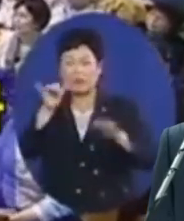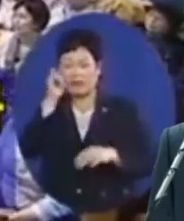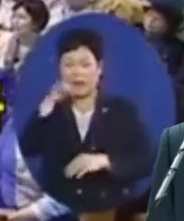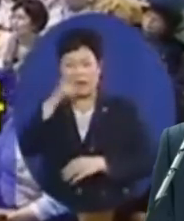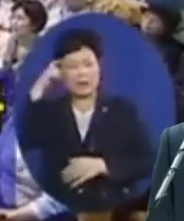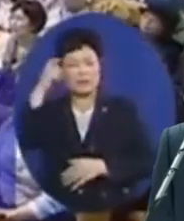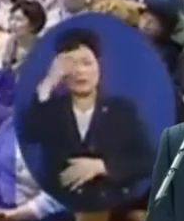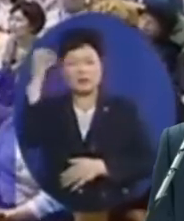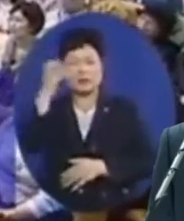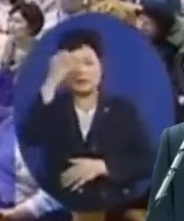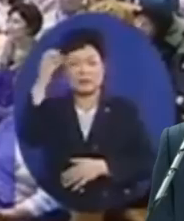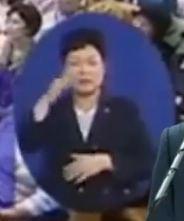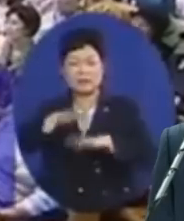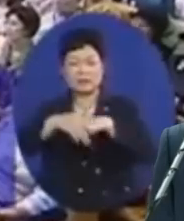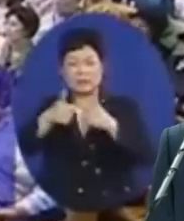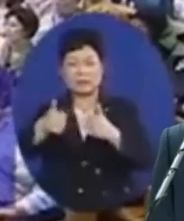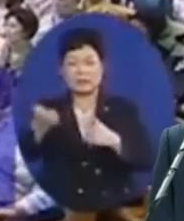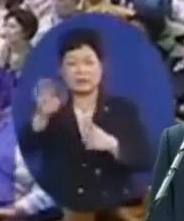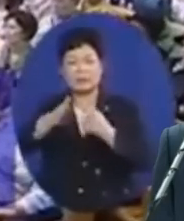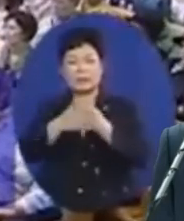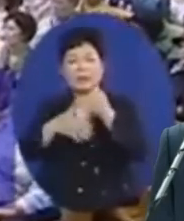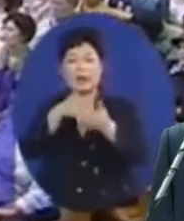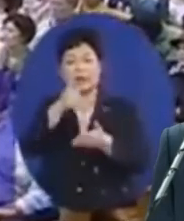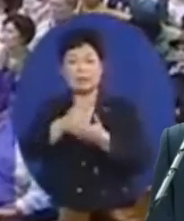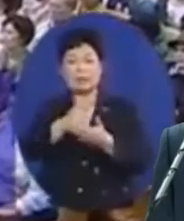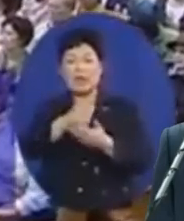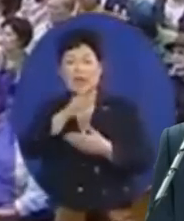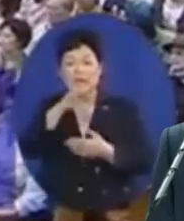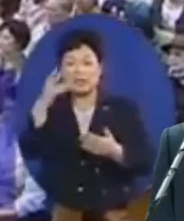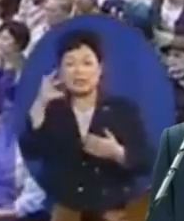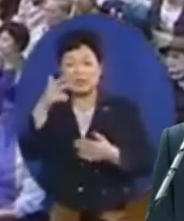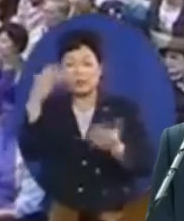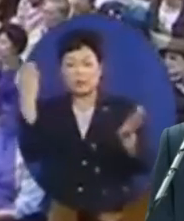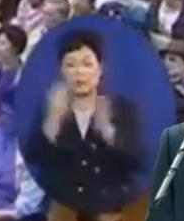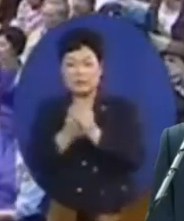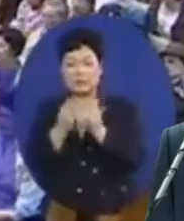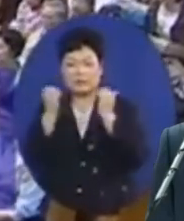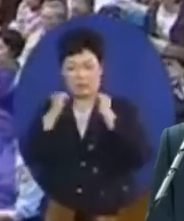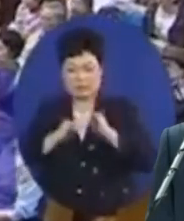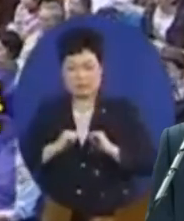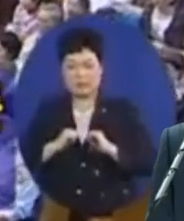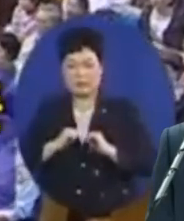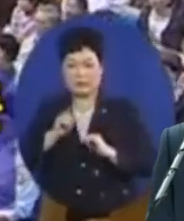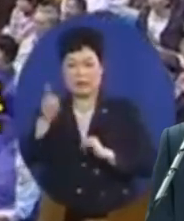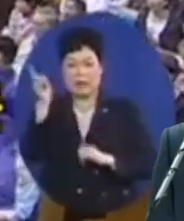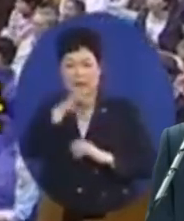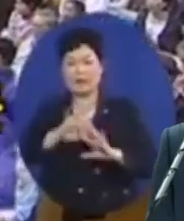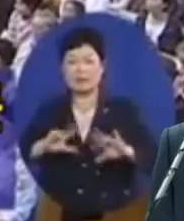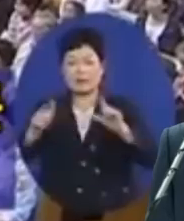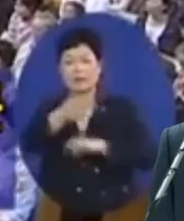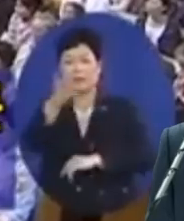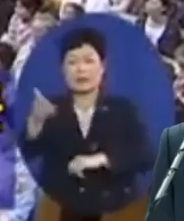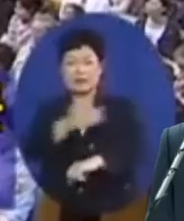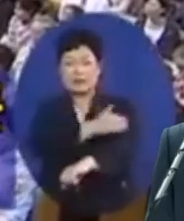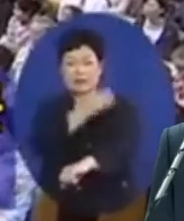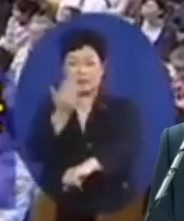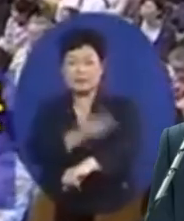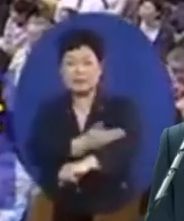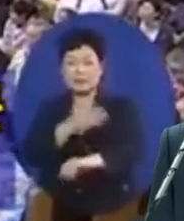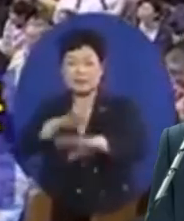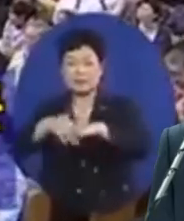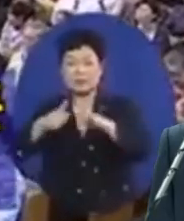하늘에 있는 악의 영들을 상대함이라. 그러므로 하나님의 전신갑주를 취하라. 이는 악한 날에 너희가 능히